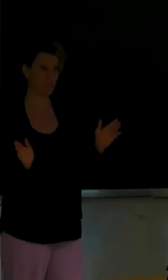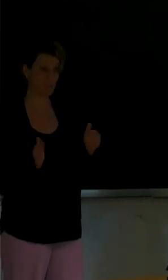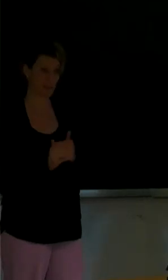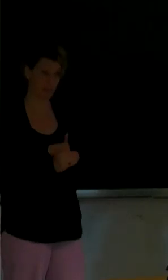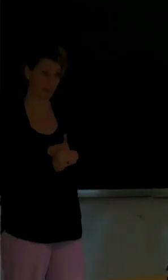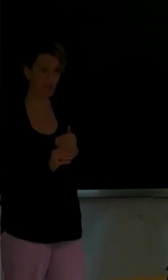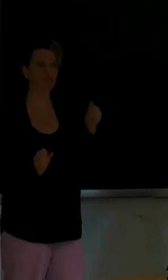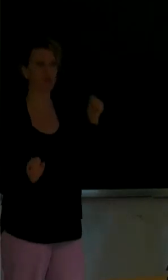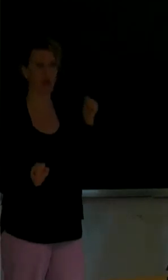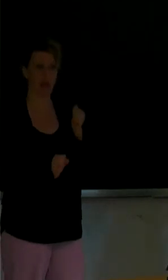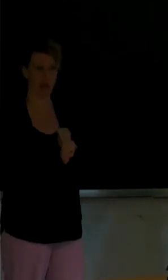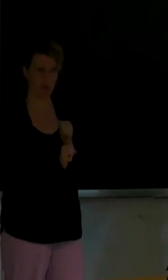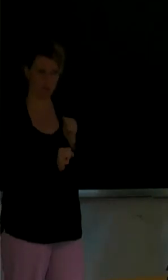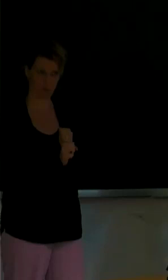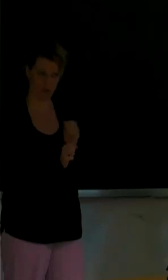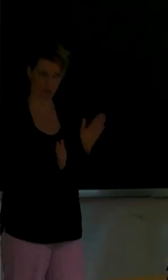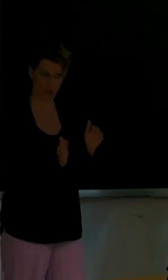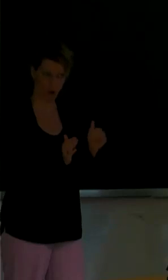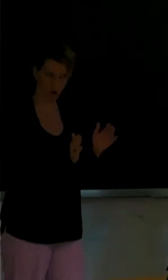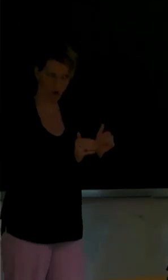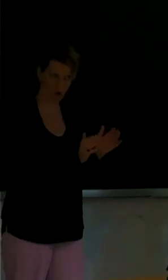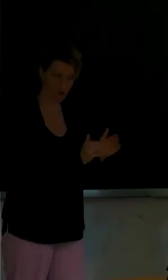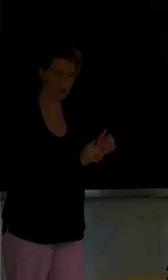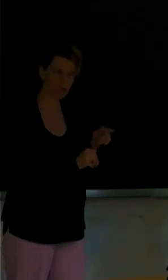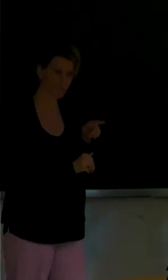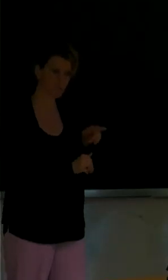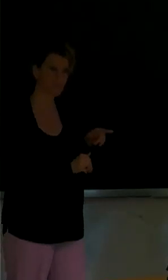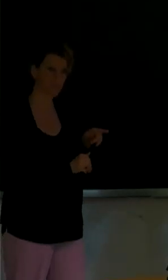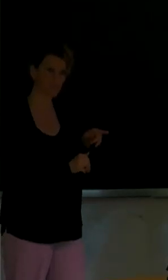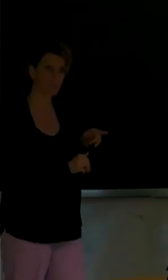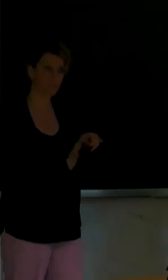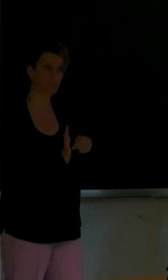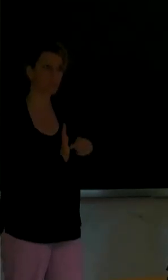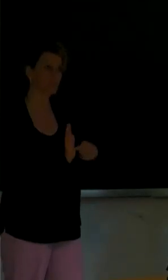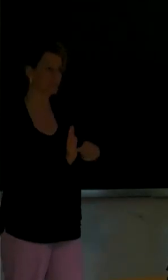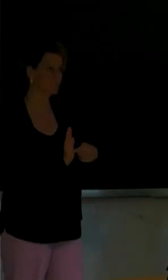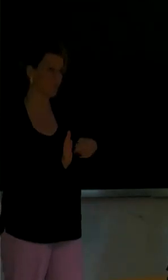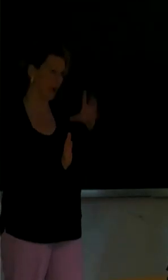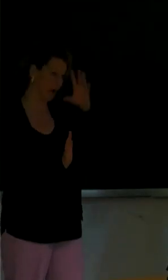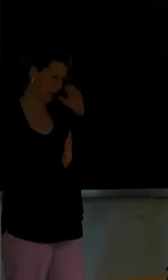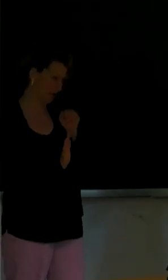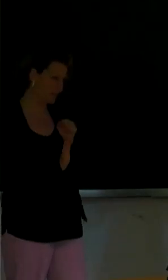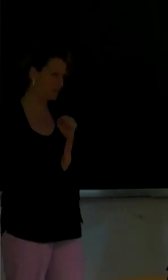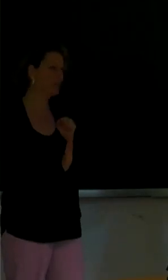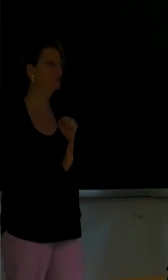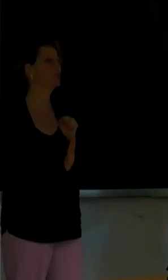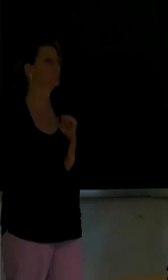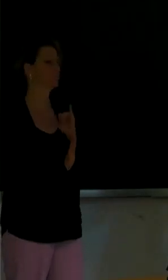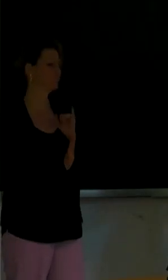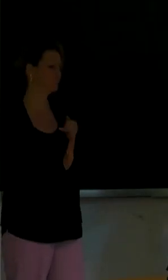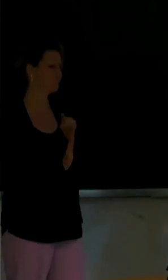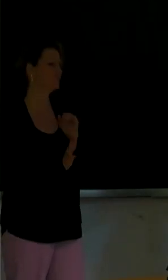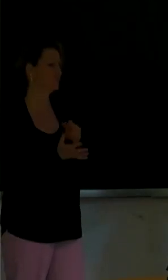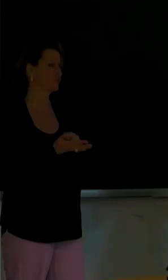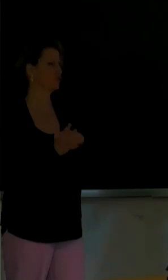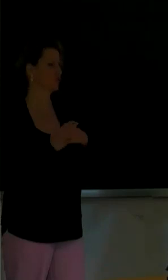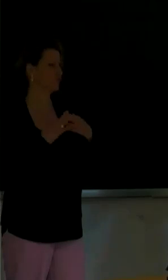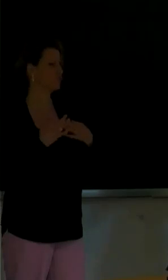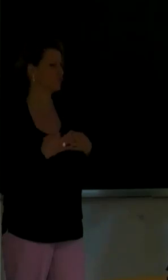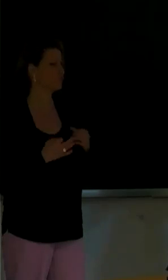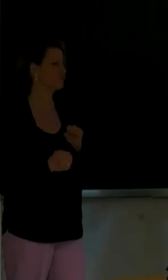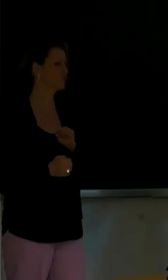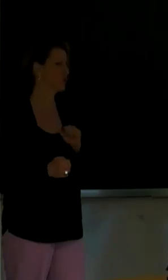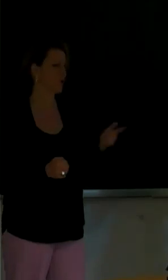dipartimento, i laboratori che secondo me è un ottimo modo per capire se effettivamente è la scelta giusta, se ingegneria in generale è la scelta giusta.